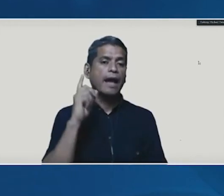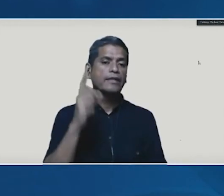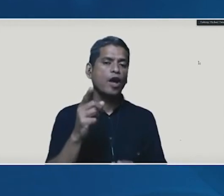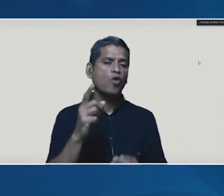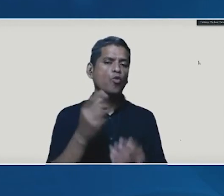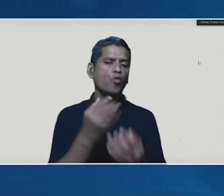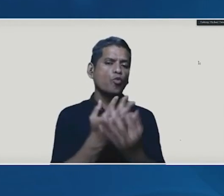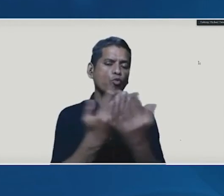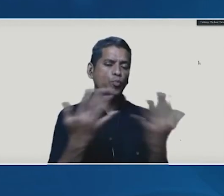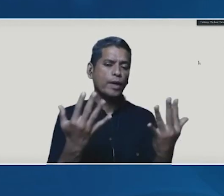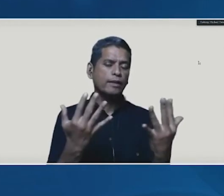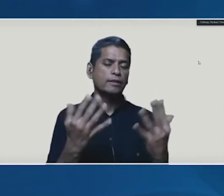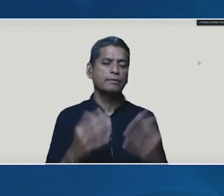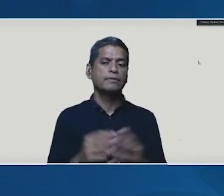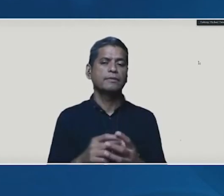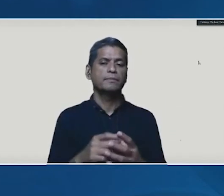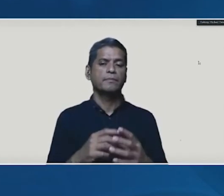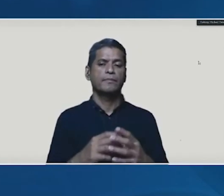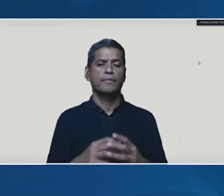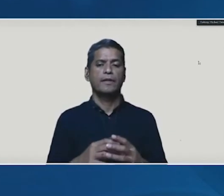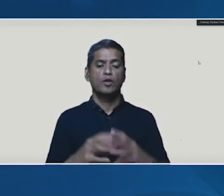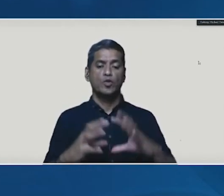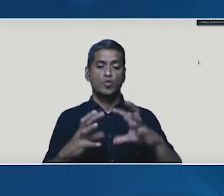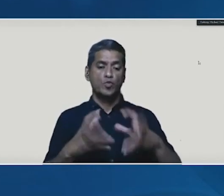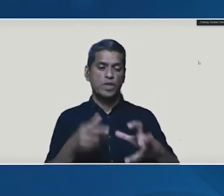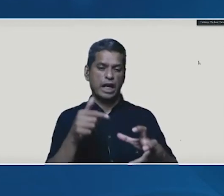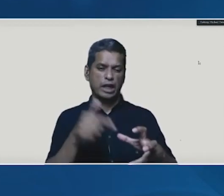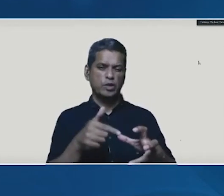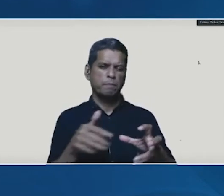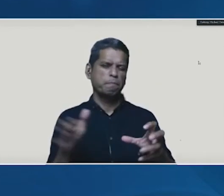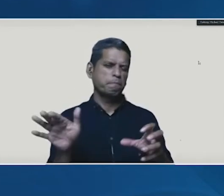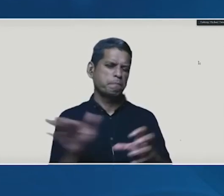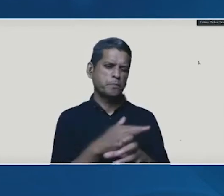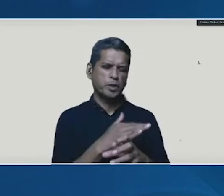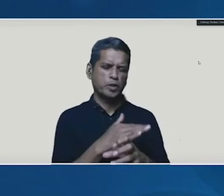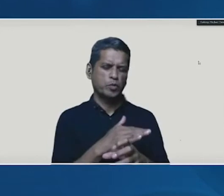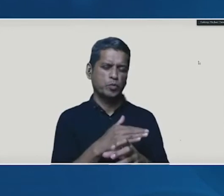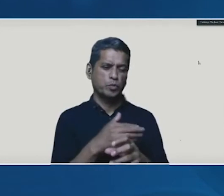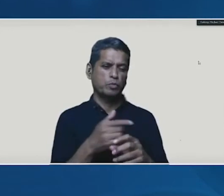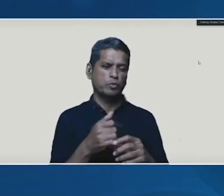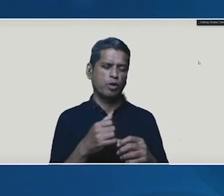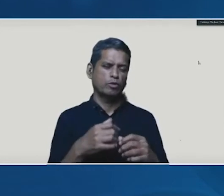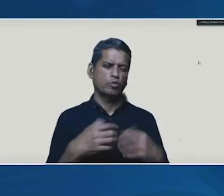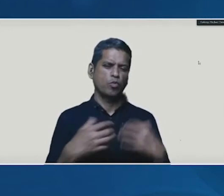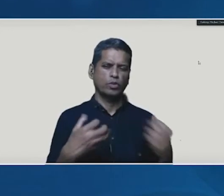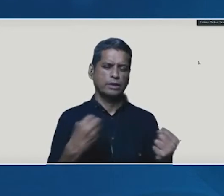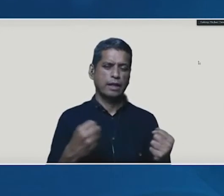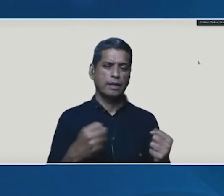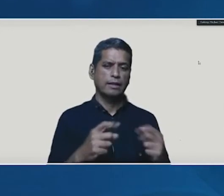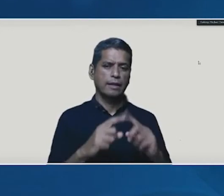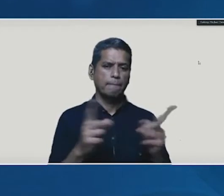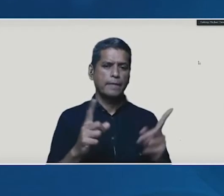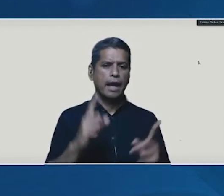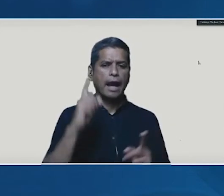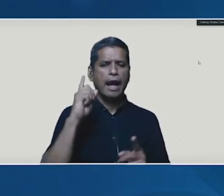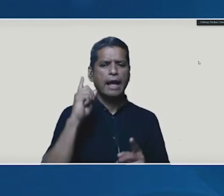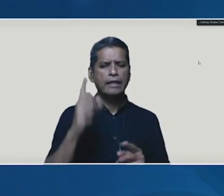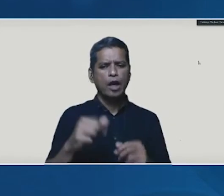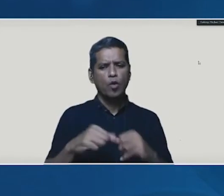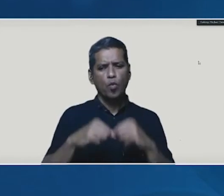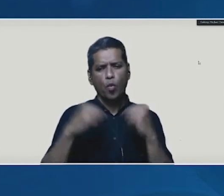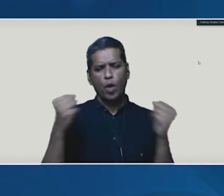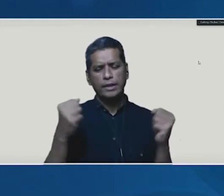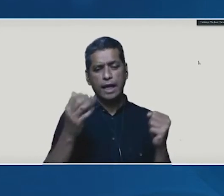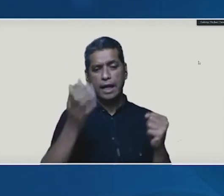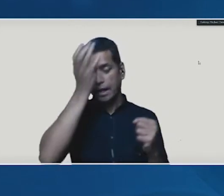dunia ini mungkin penuh dengan kesusahan ada kekuasaan-kekuasaan yang telah tanya tidak berakhir bahkan kekuasaan Kerajaan daripada